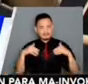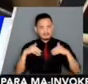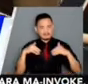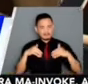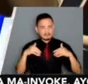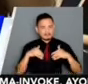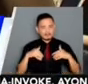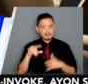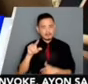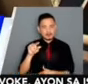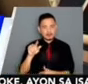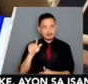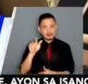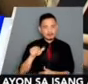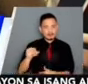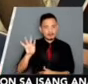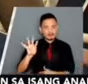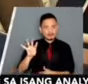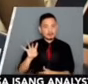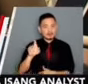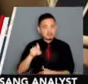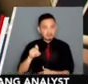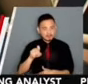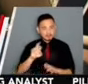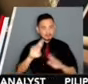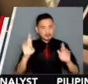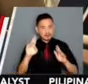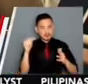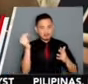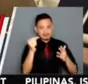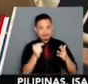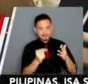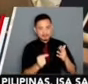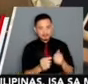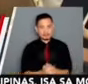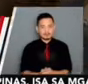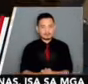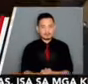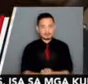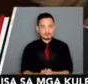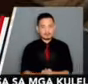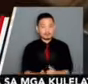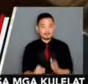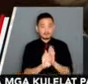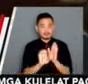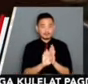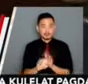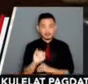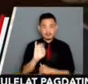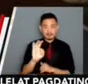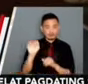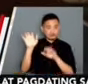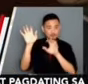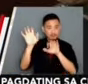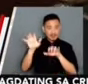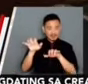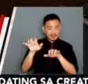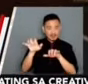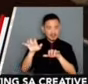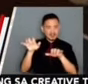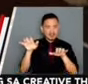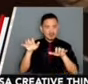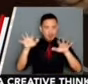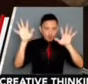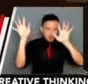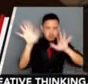prepared measures because Uh if the rains are too heavy the power lines especially in the areas which